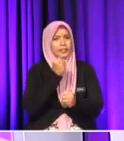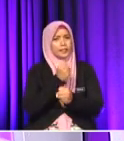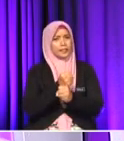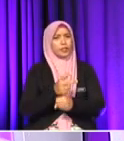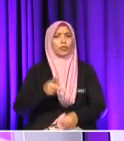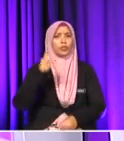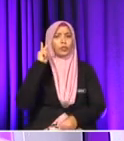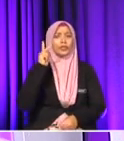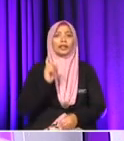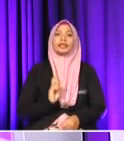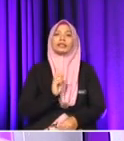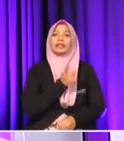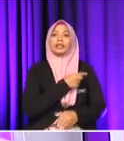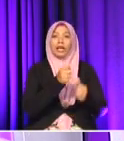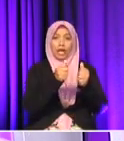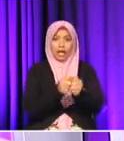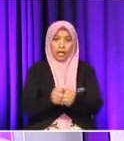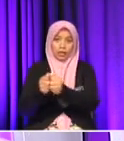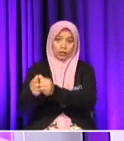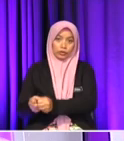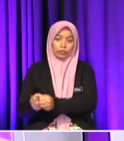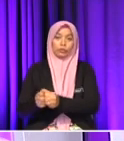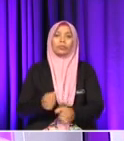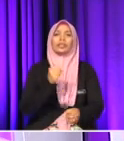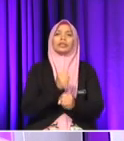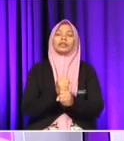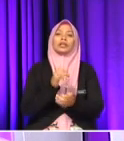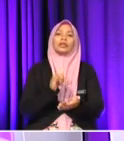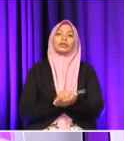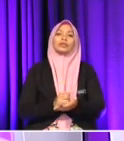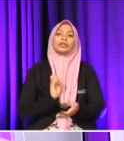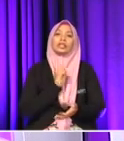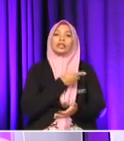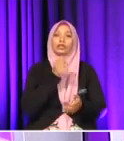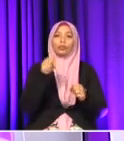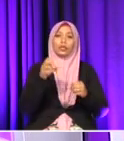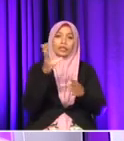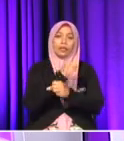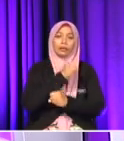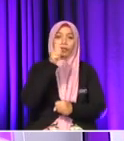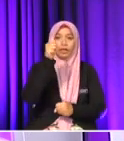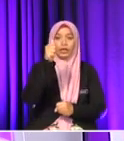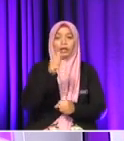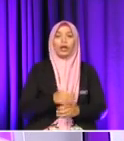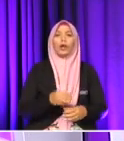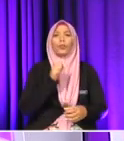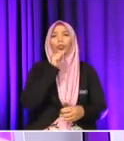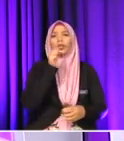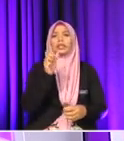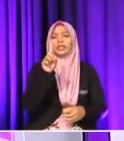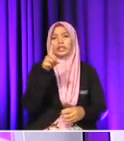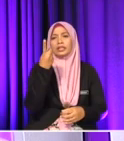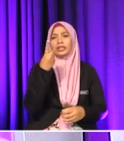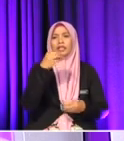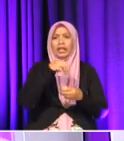juga kita atur hidupnya pekerjaan itu dan insya Allah kita boleh dapat e bukan saja dalam bukan saja dalam mata pelajaran